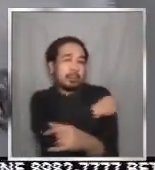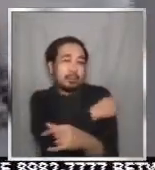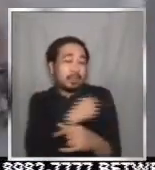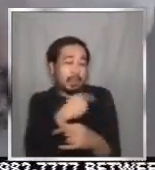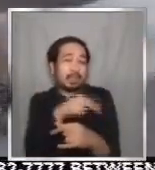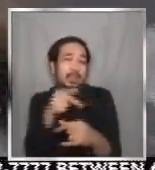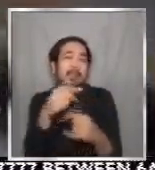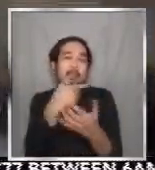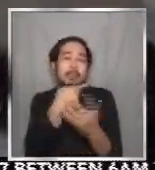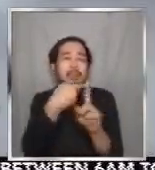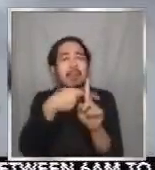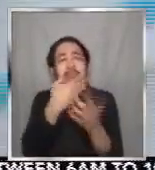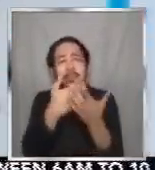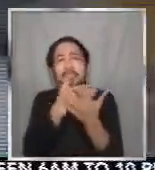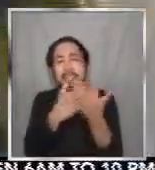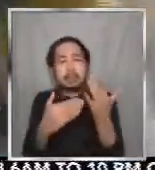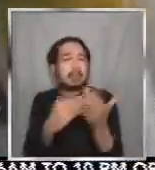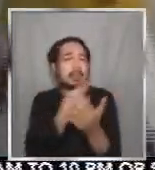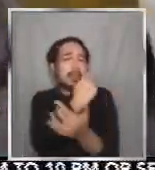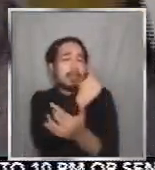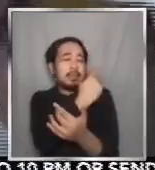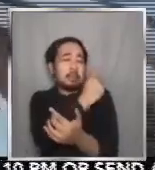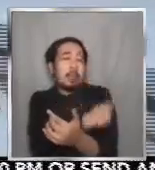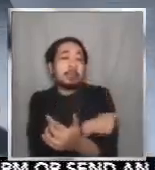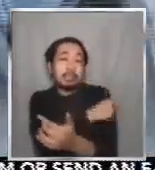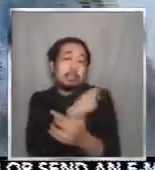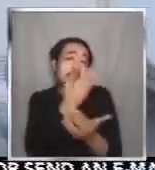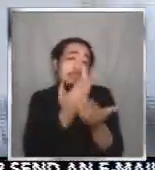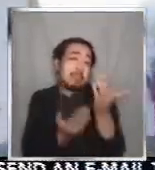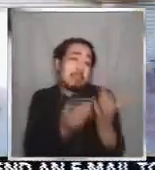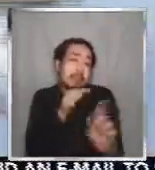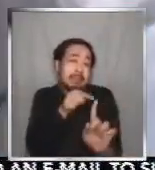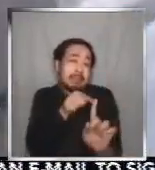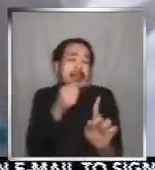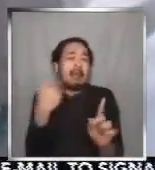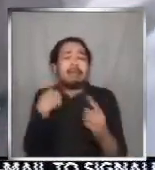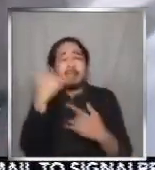may COVID-19. Mula sa matinding init.